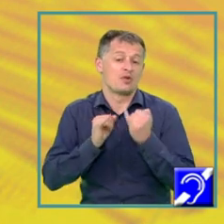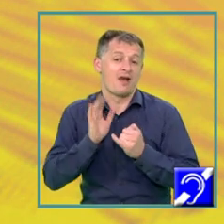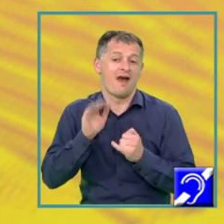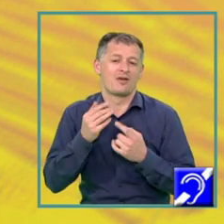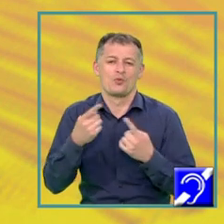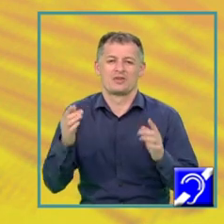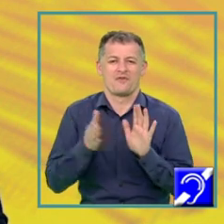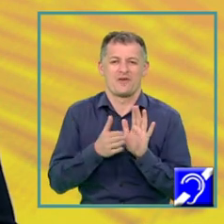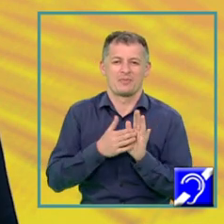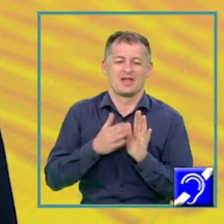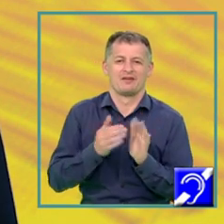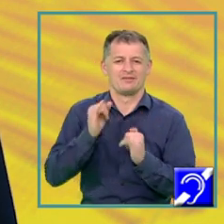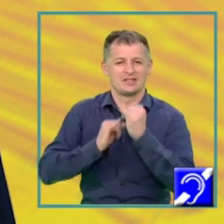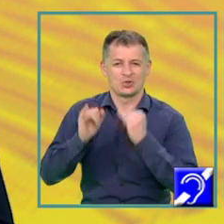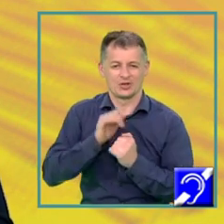fapte istorice